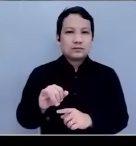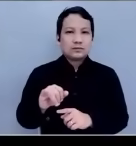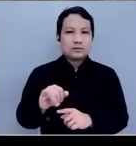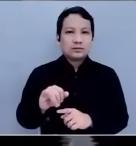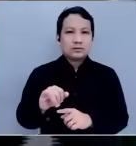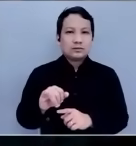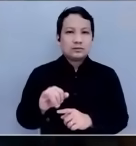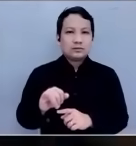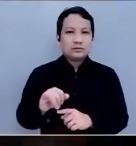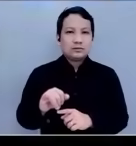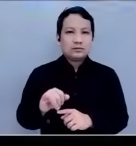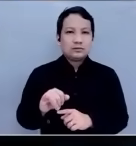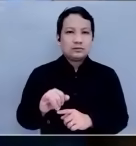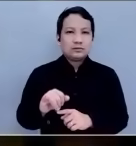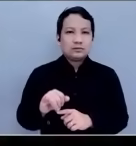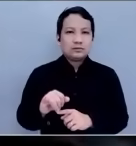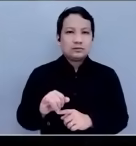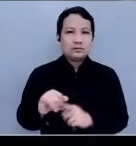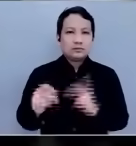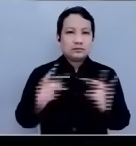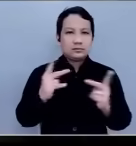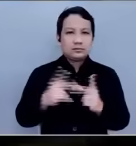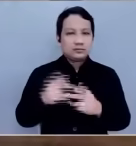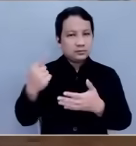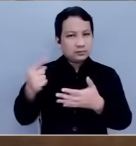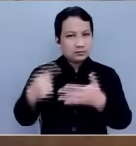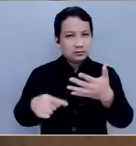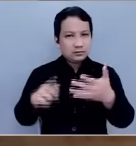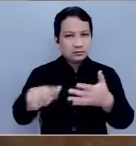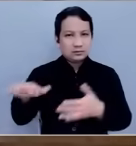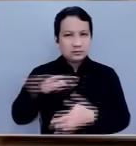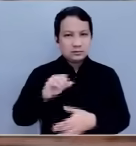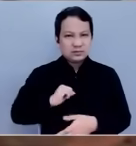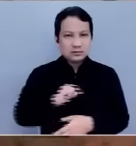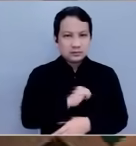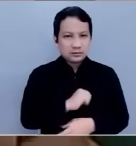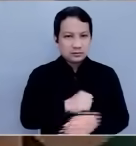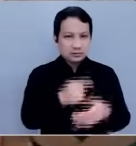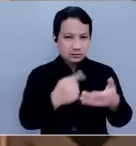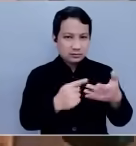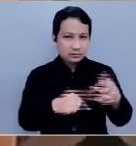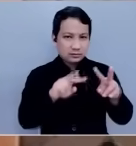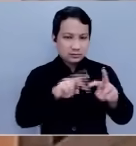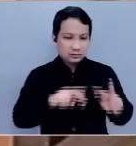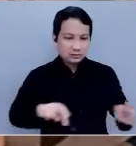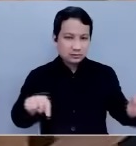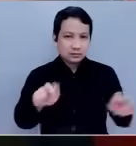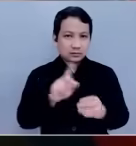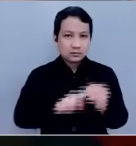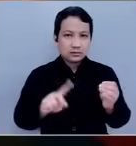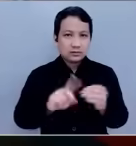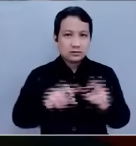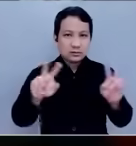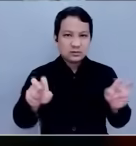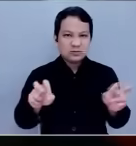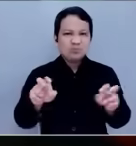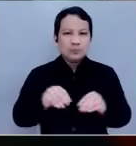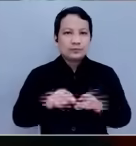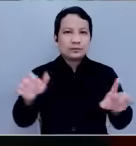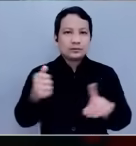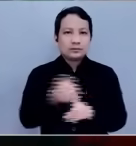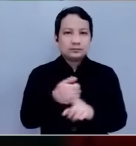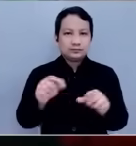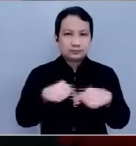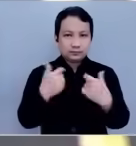socoro nagsagawa ng ocular inspection ang senador bahagi ng kanilang imbestigasyon sa mga isyu ng Umay pang abus ng grupo sa